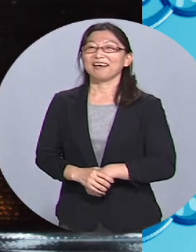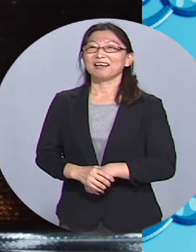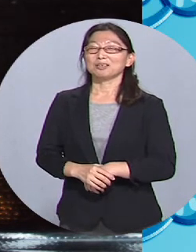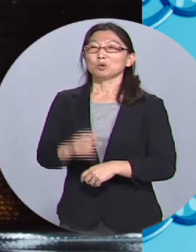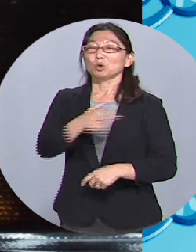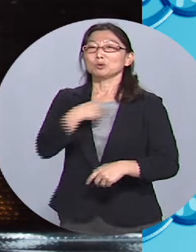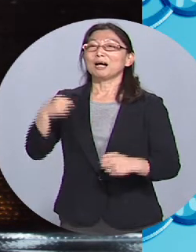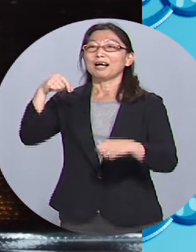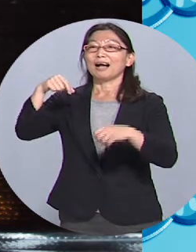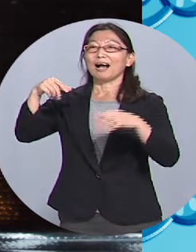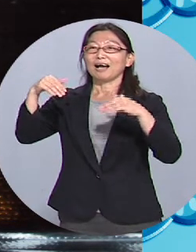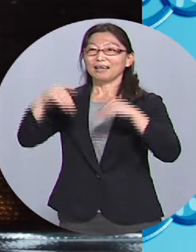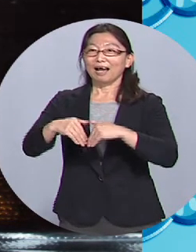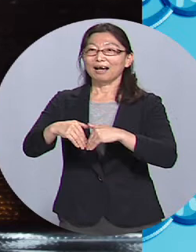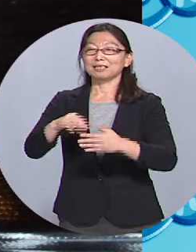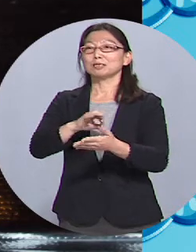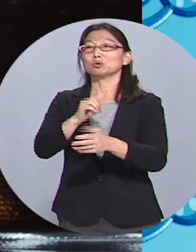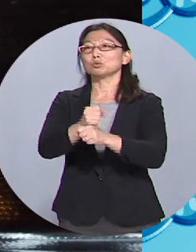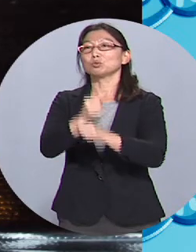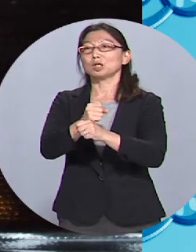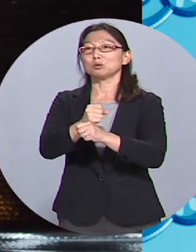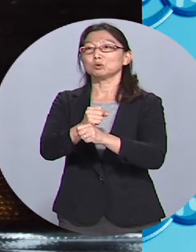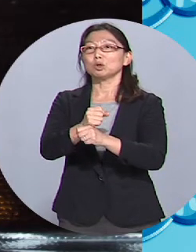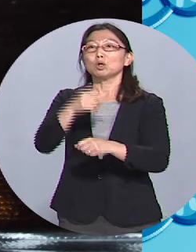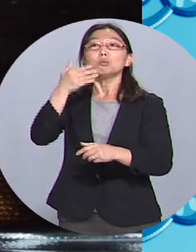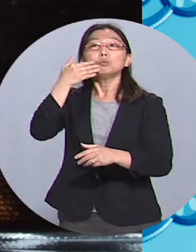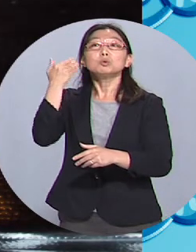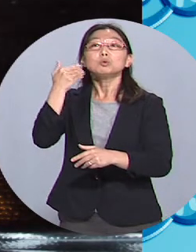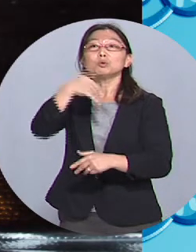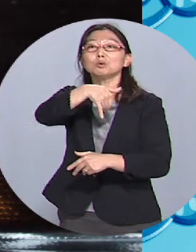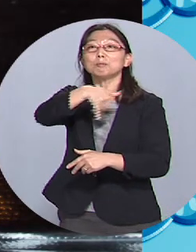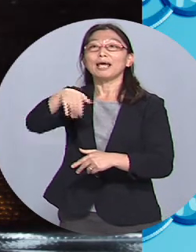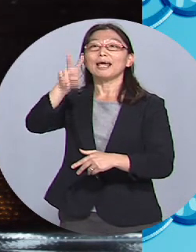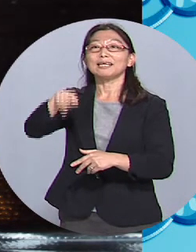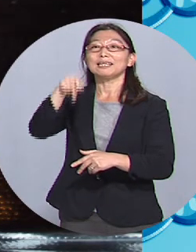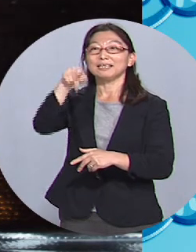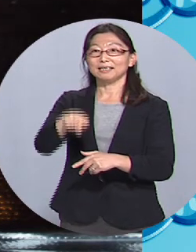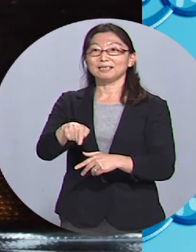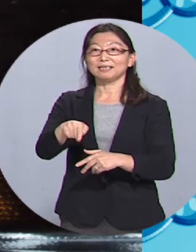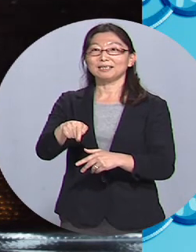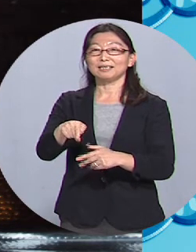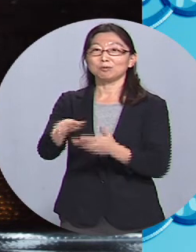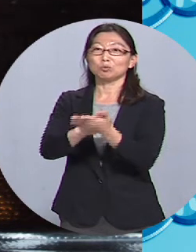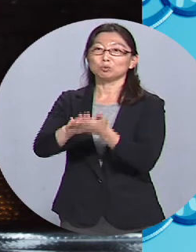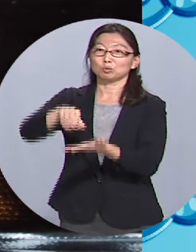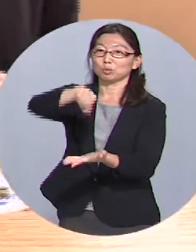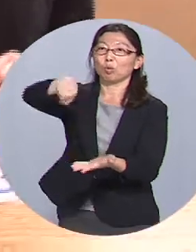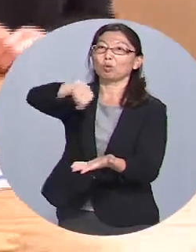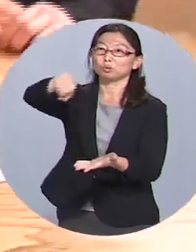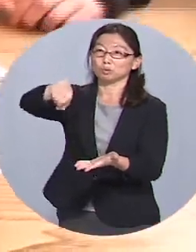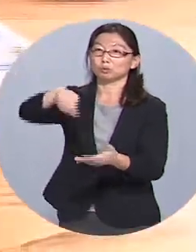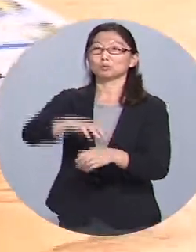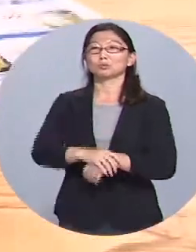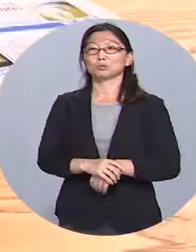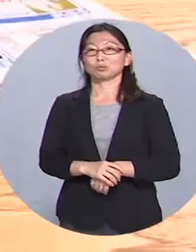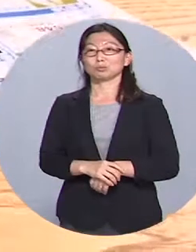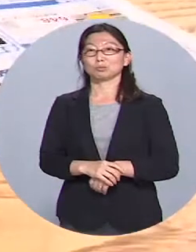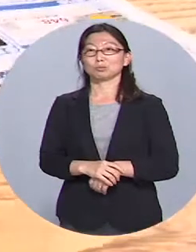さんのブルーベリーを使っている、 はいはいはい はい、シロップになっていて、はい、すごく美味しいです。 あ、うわ、え、